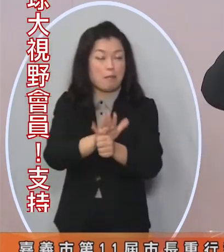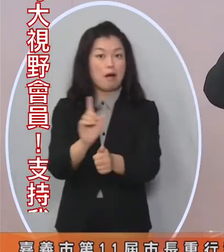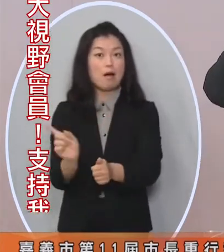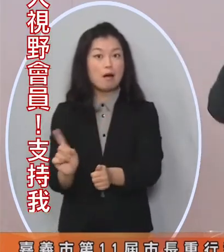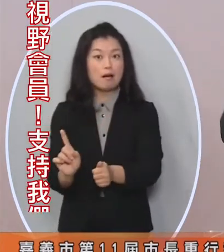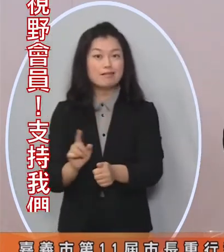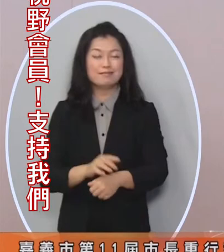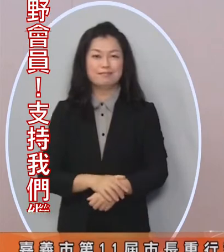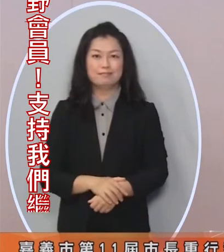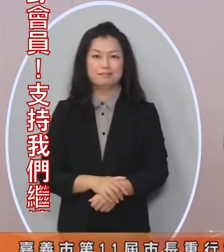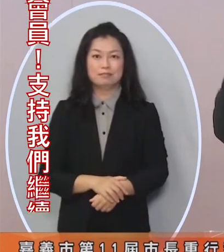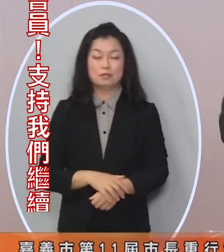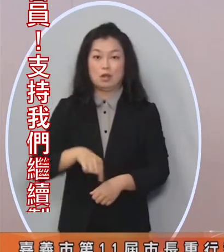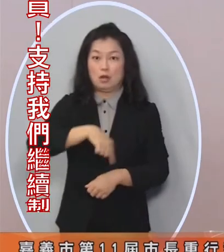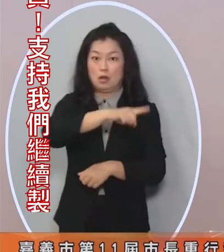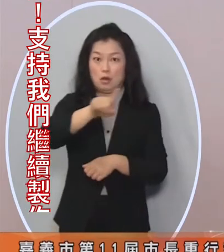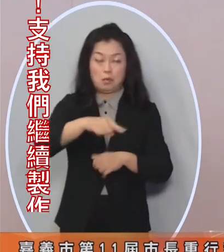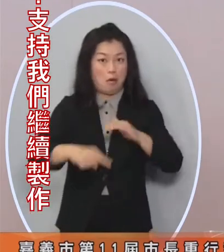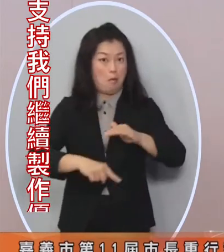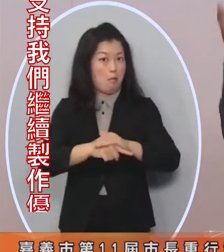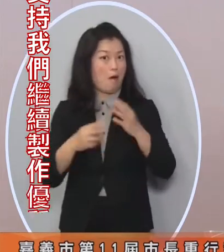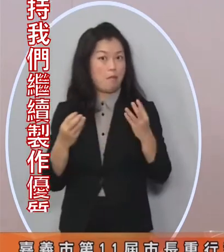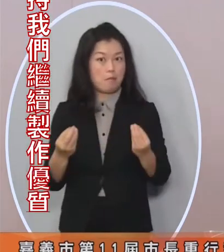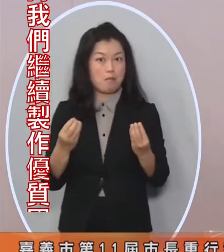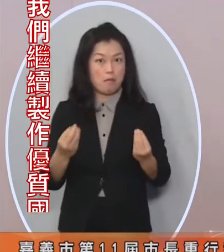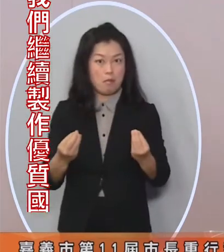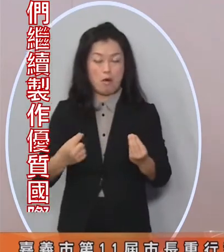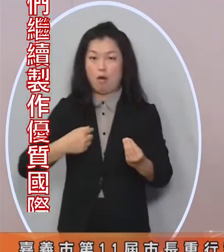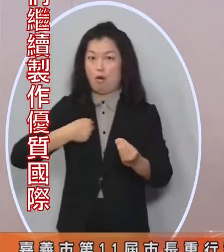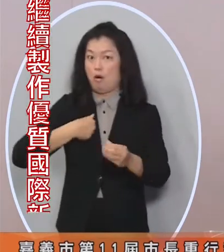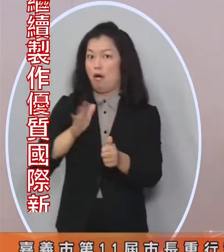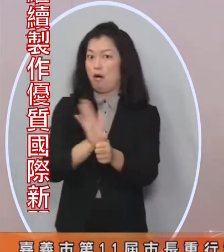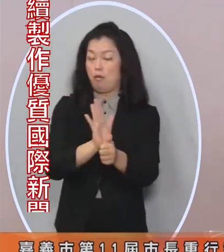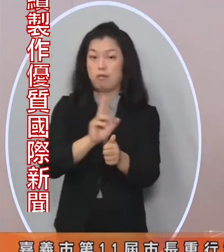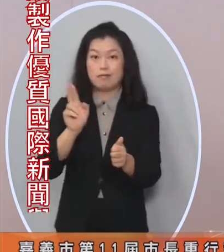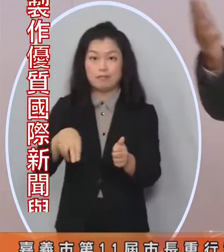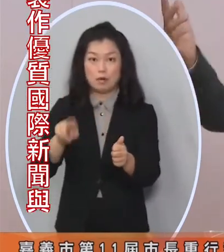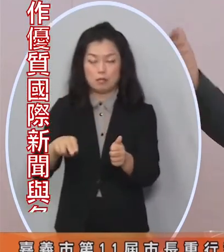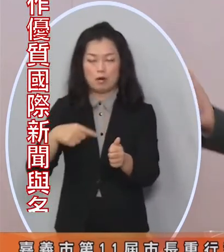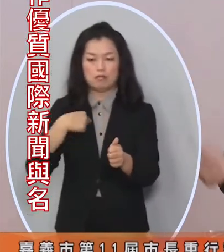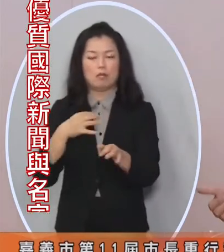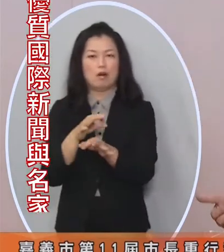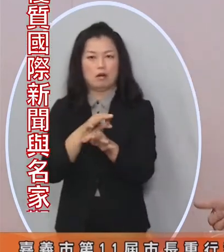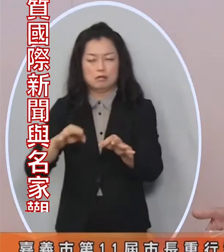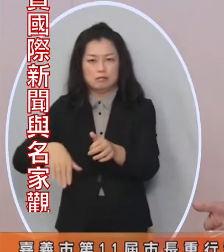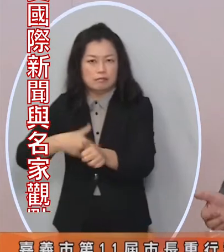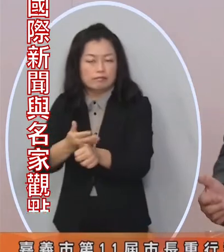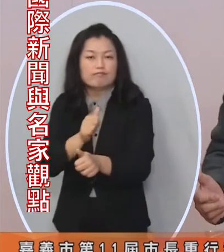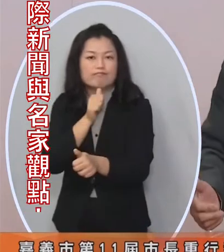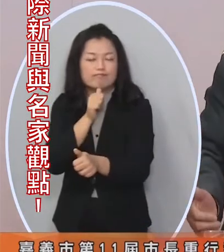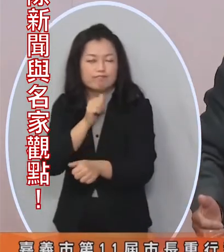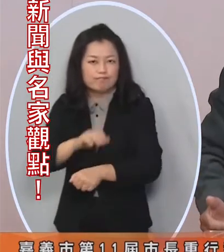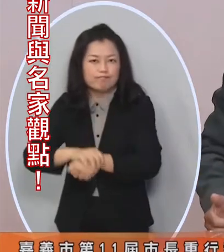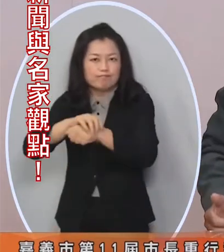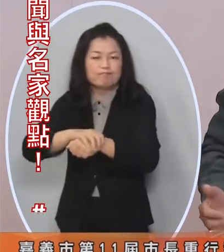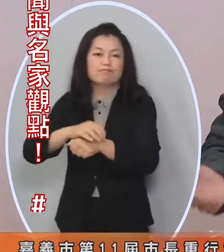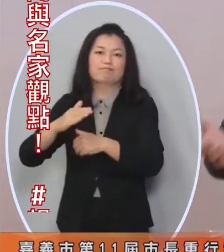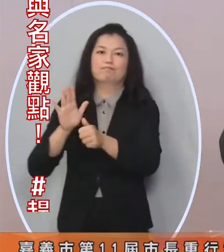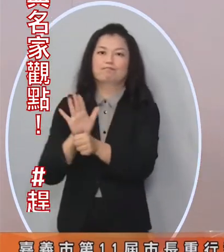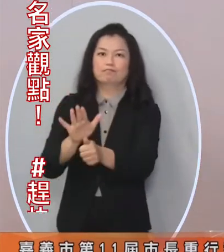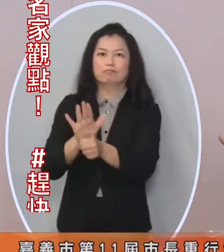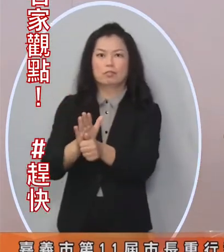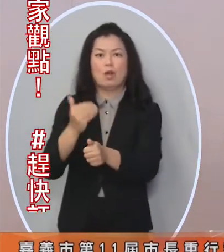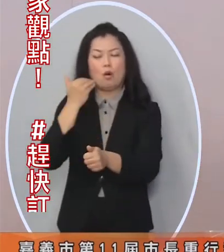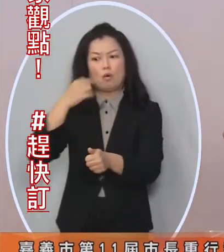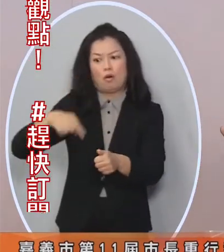把合法的、合法的，我做得到的，把钱发落做善的，来救这善的，无